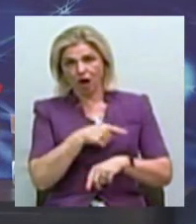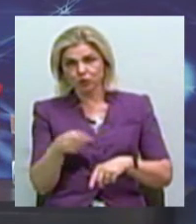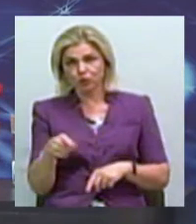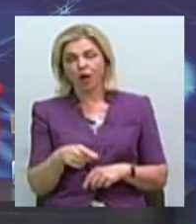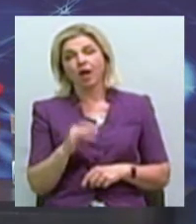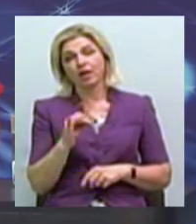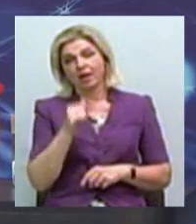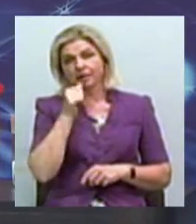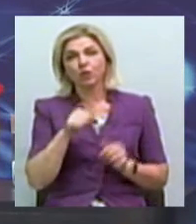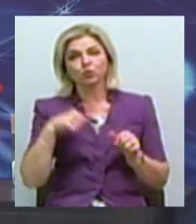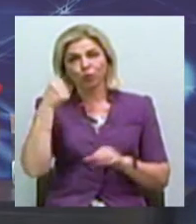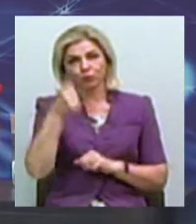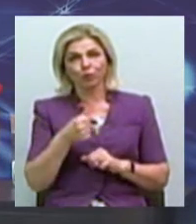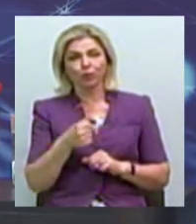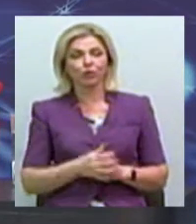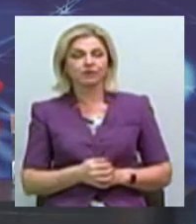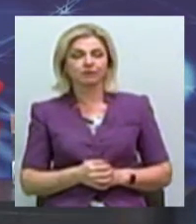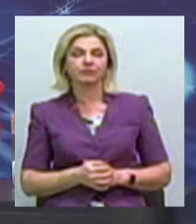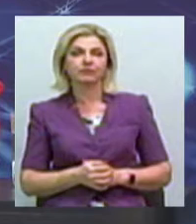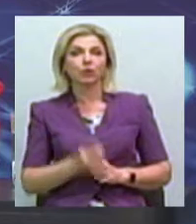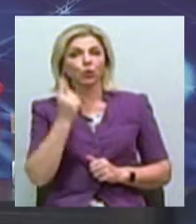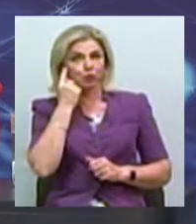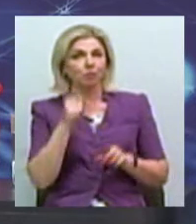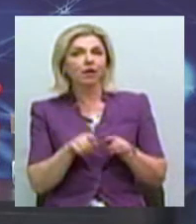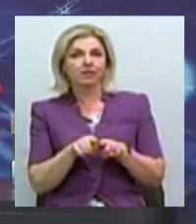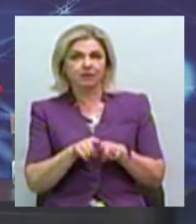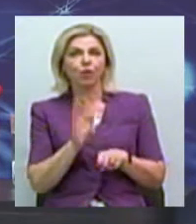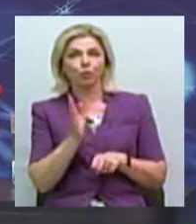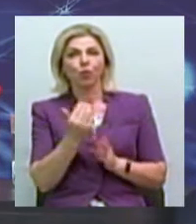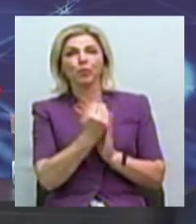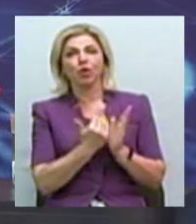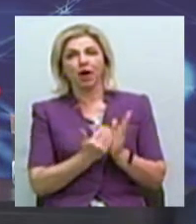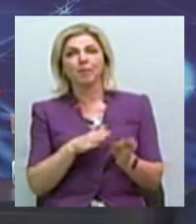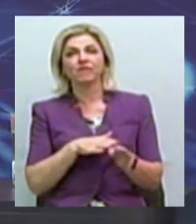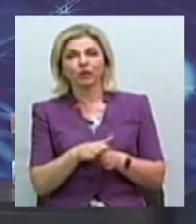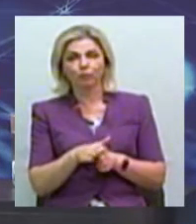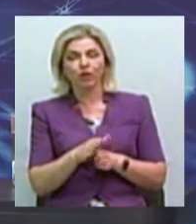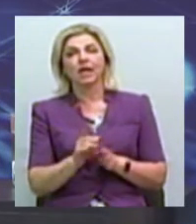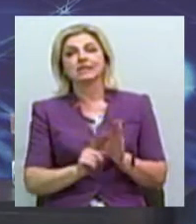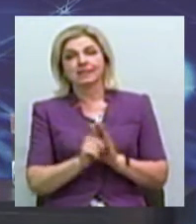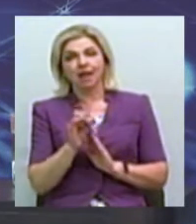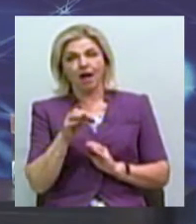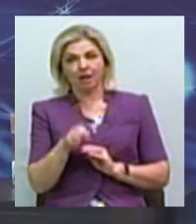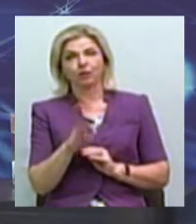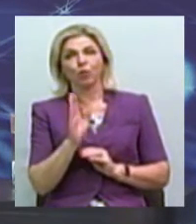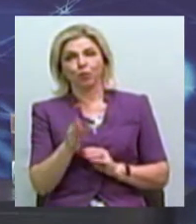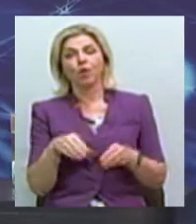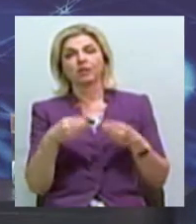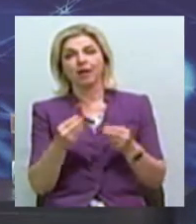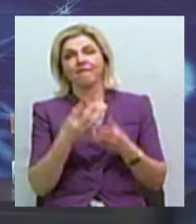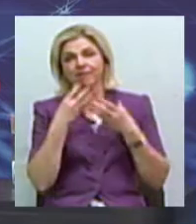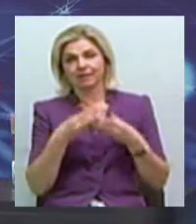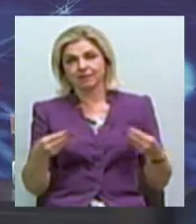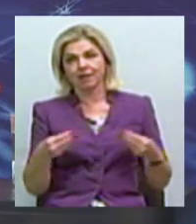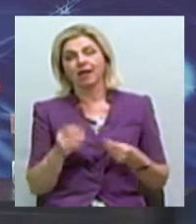в наступному році, думаю, так само буде програма ця відбуватися. Старт буде даний навесні. Ну,